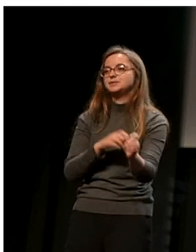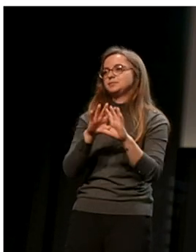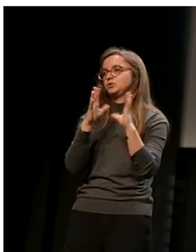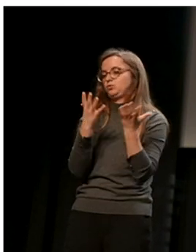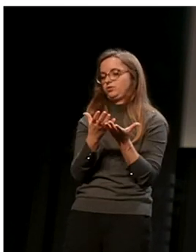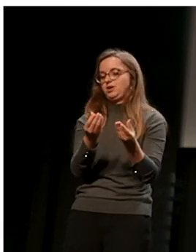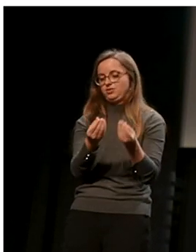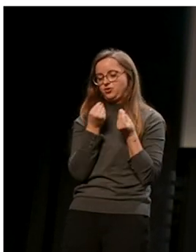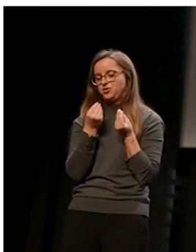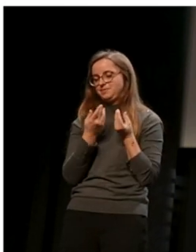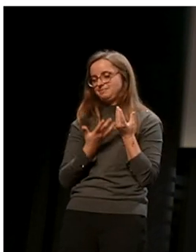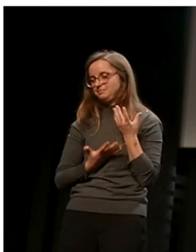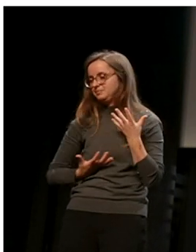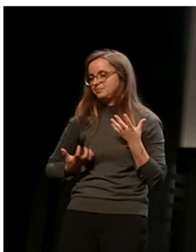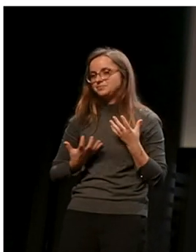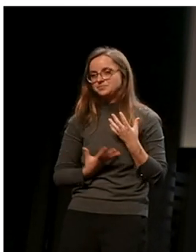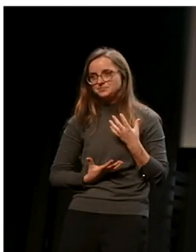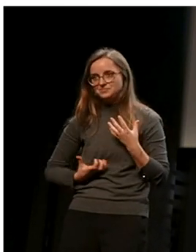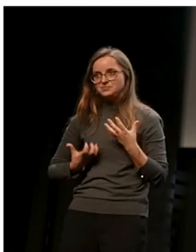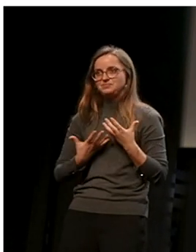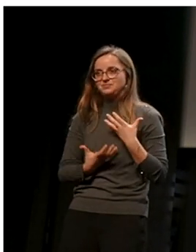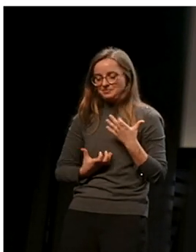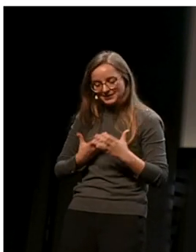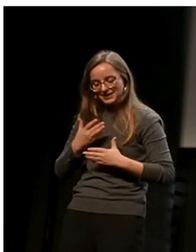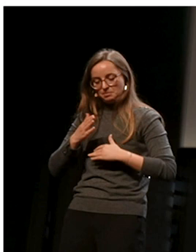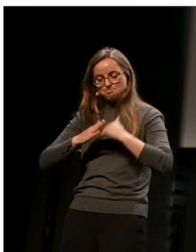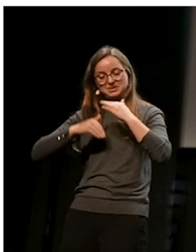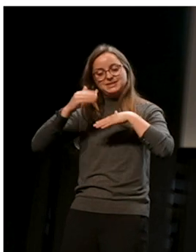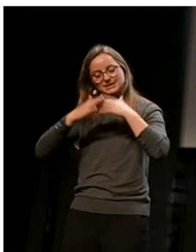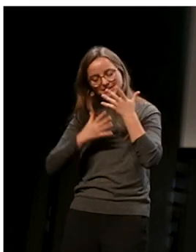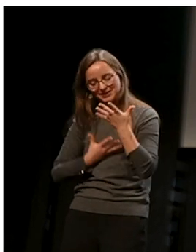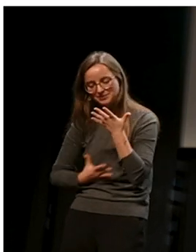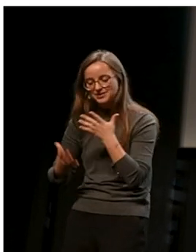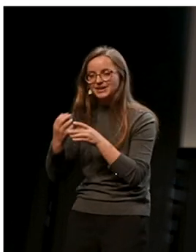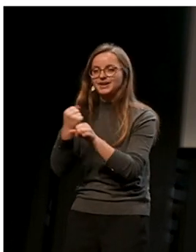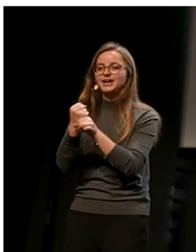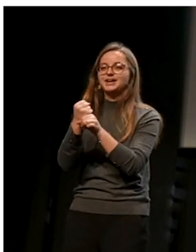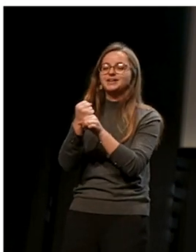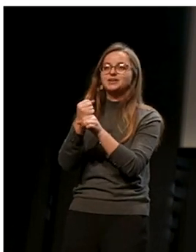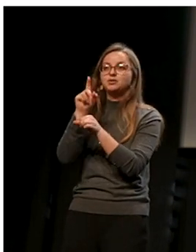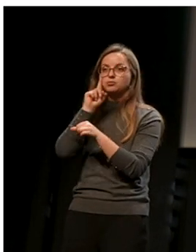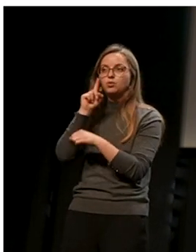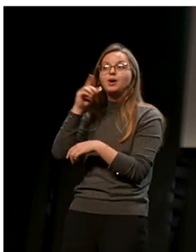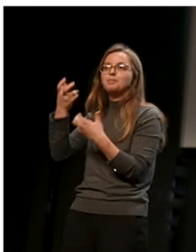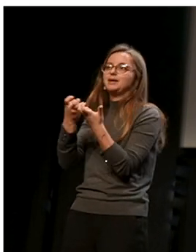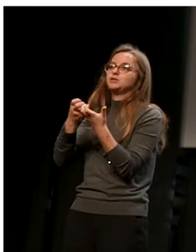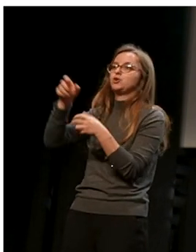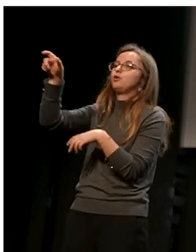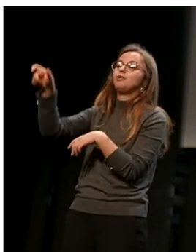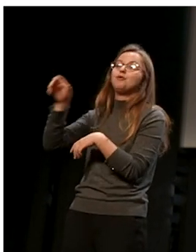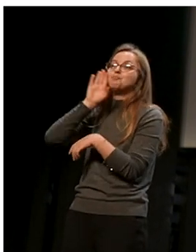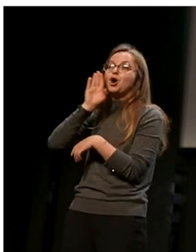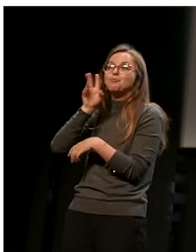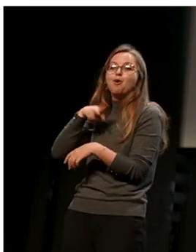c'est ça qui nourrit en fait ton métier, qui tu en fais ton métier. Il y a plein de gens qui dessinent, ma mère fait de la peinture sur